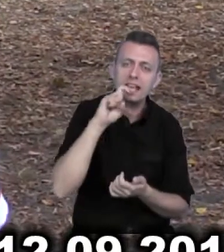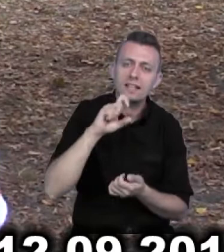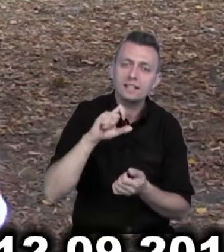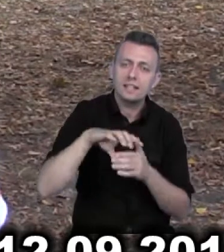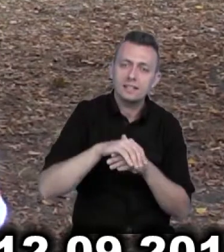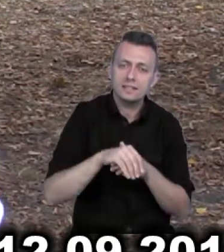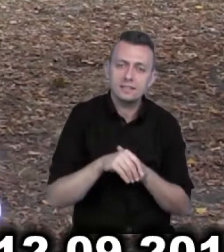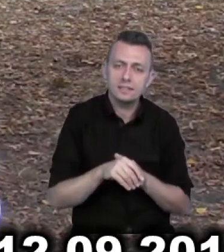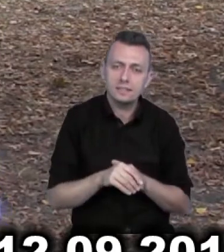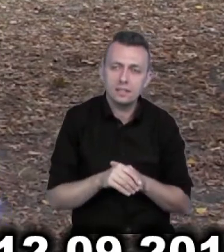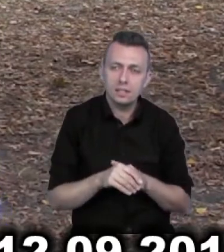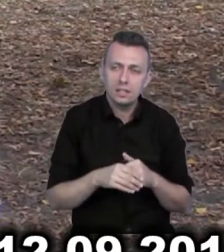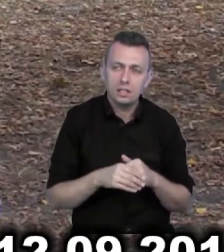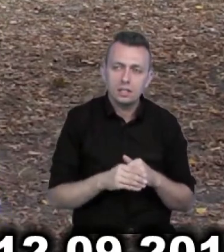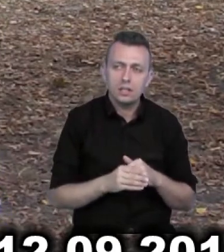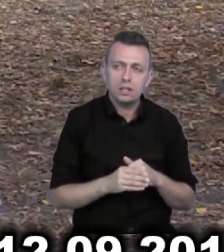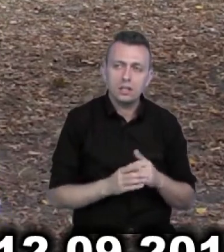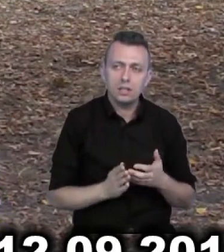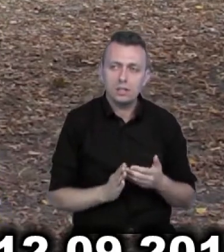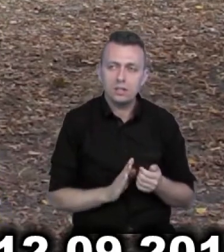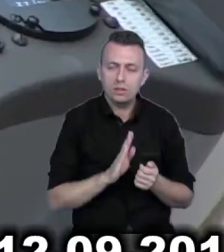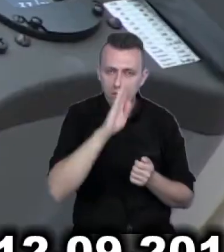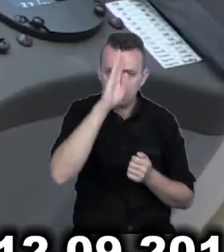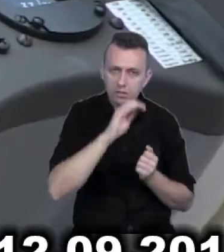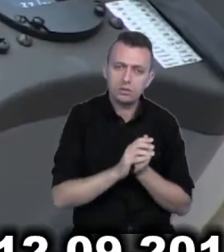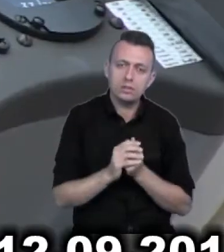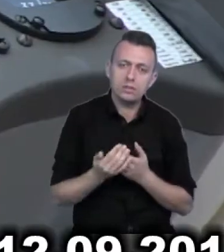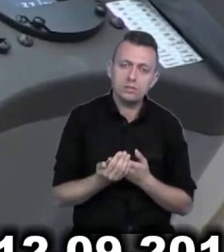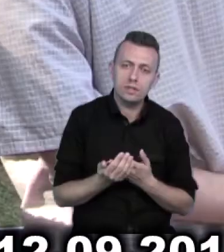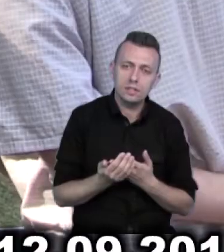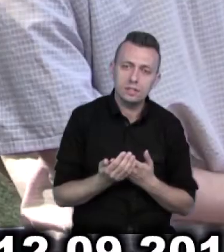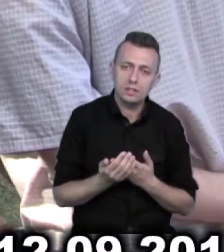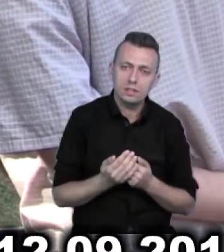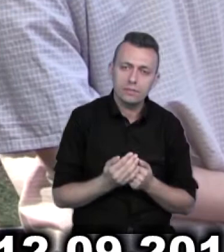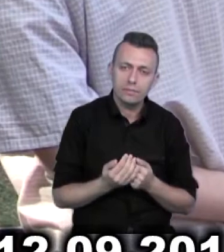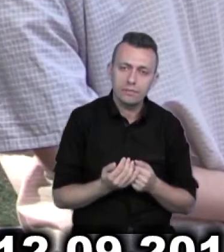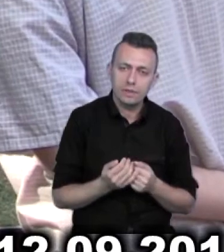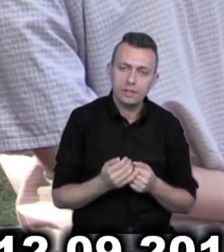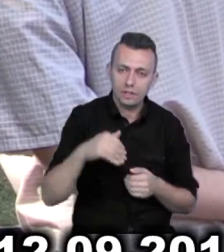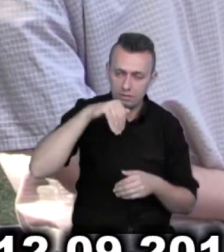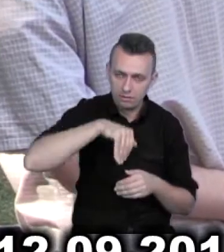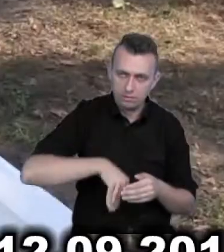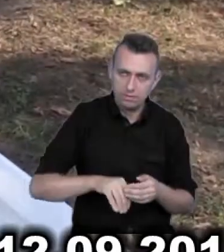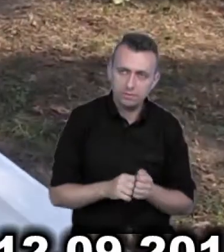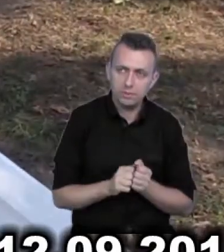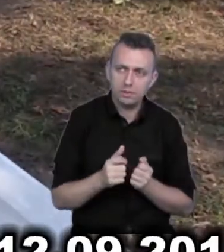z południowej Afryki. Szybowiec klasy otwartej, rozpiętości 21 metrów. Nowy szybowiec